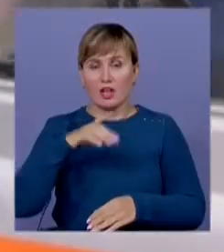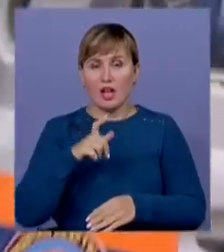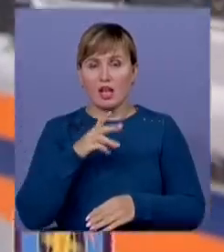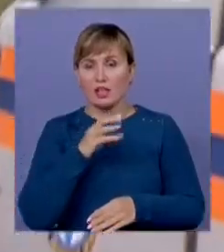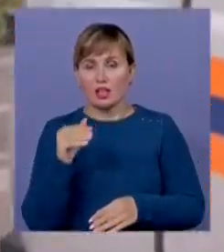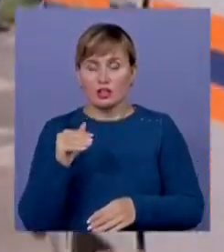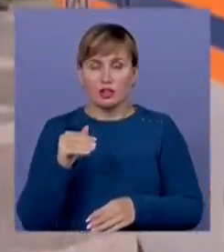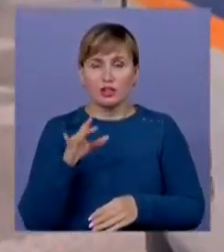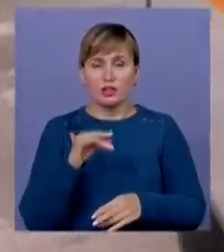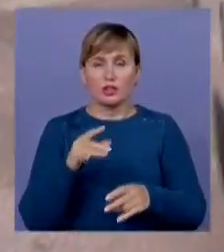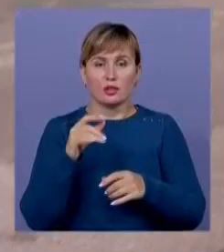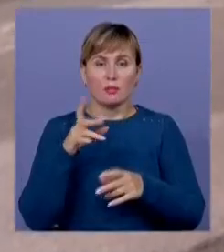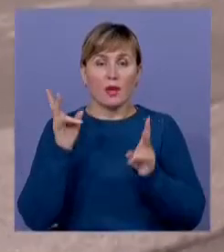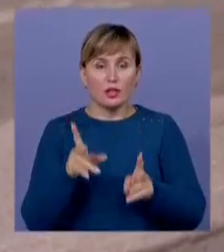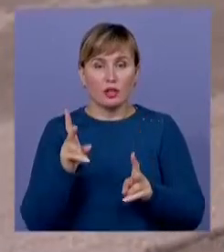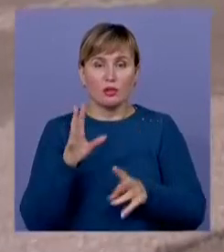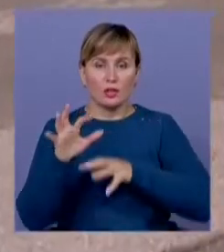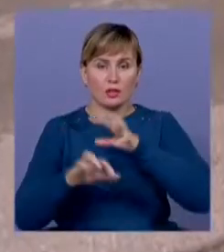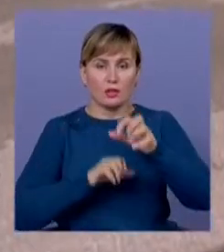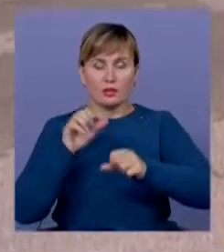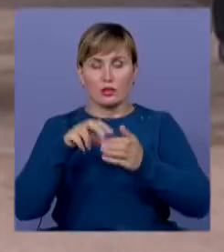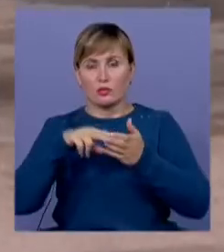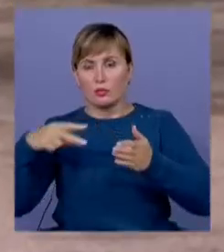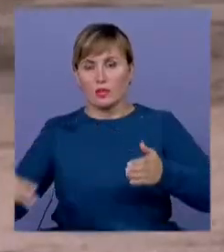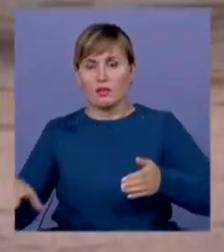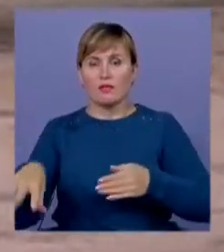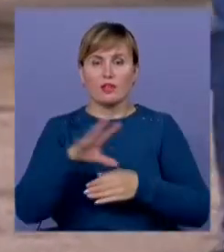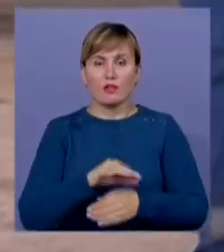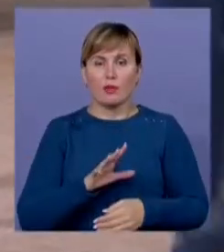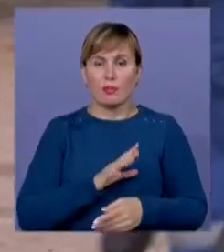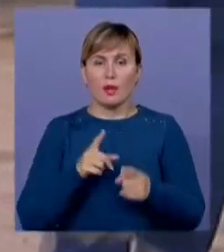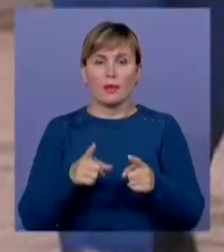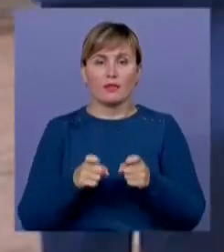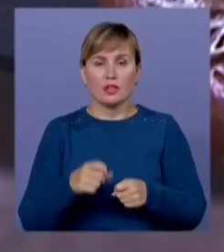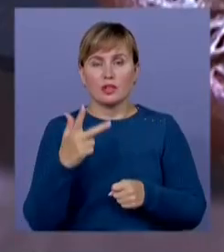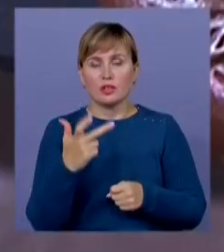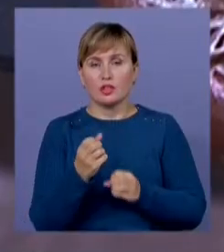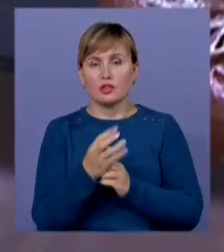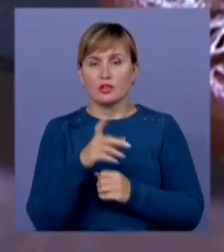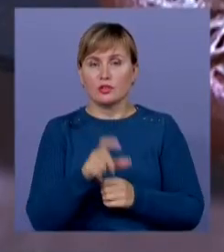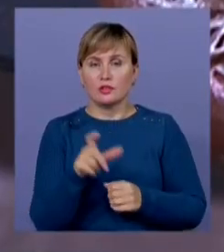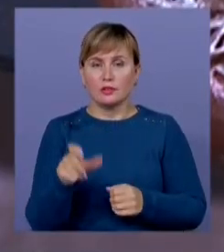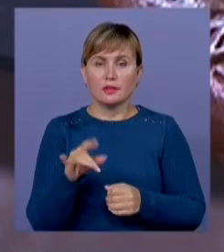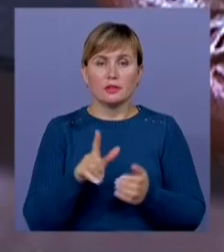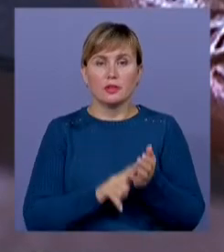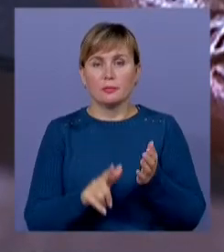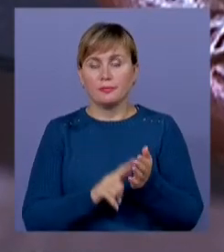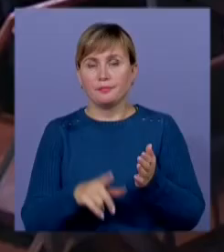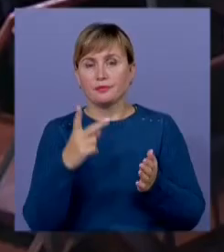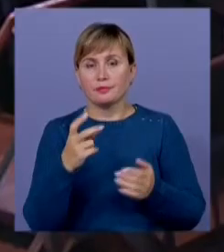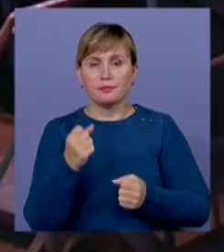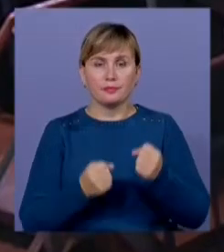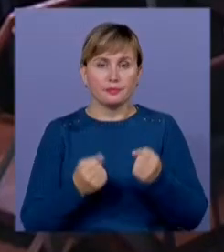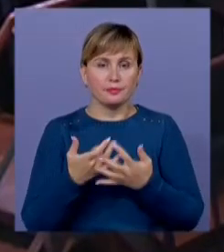спускали пострадавших, используя альпинистские снаряжения. Всего было привлечено 314 человек и 72